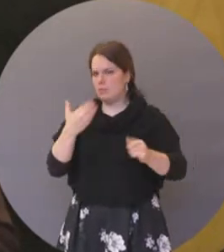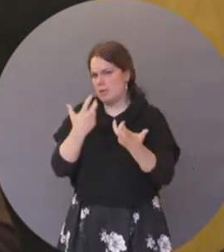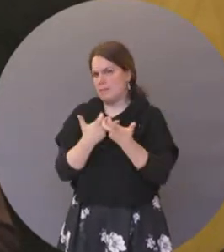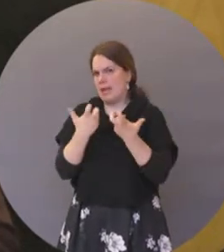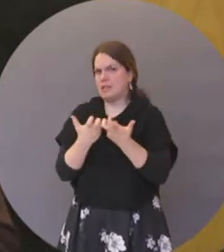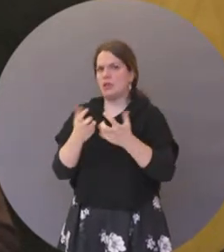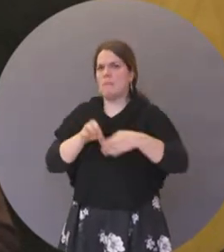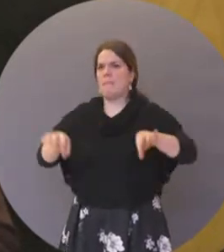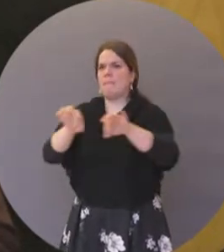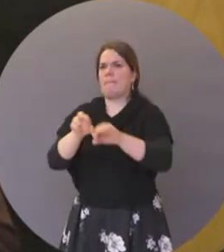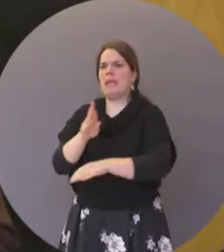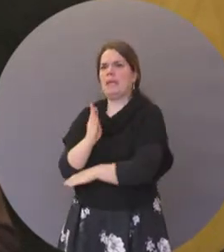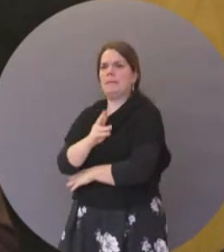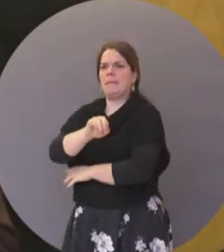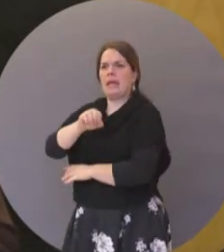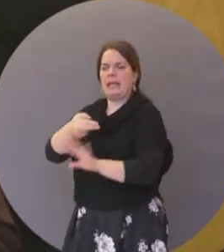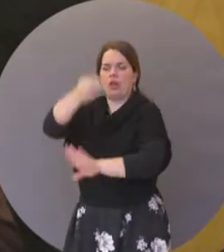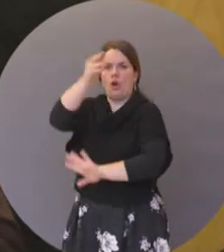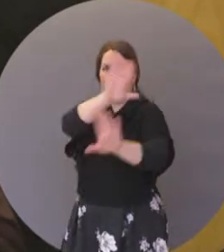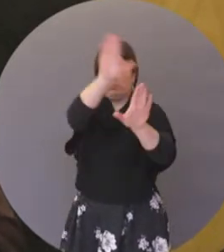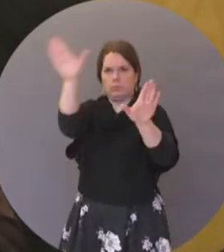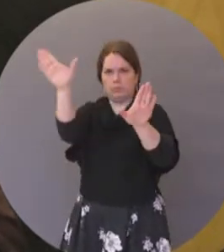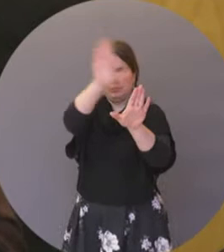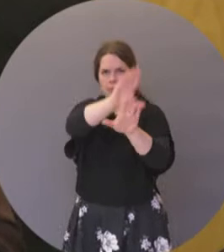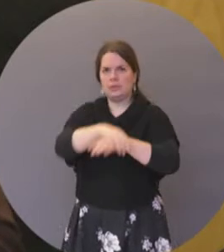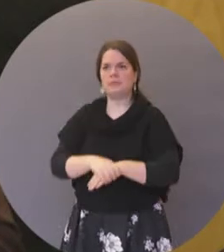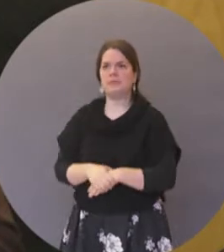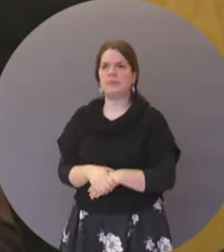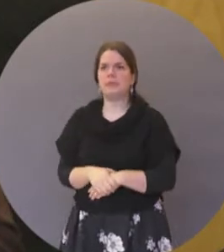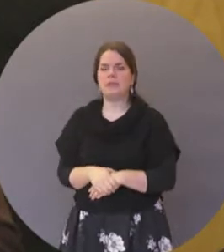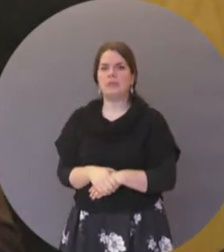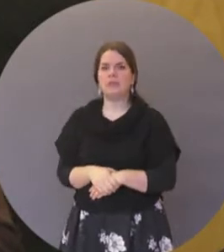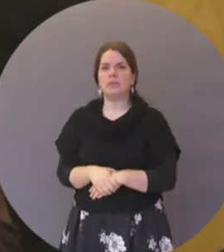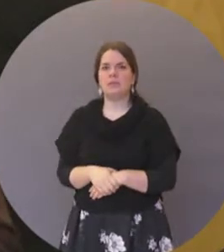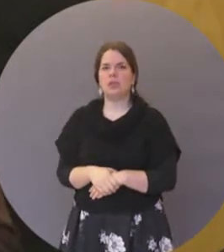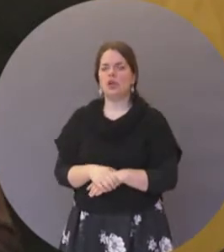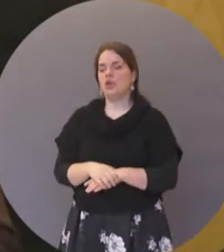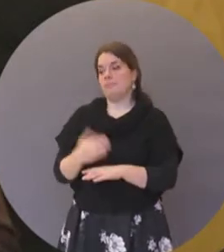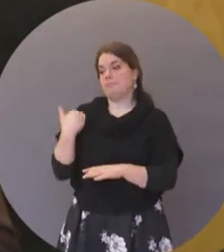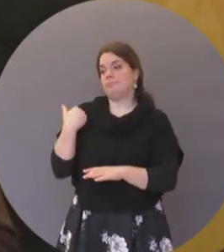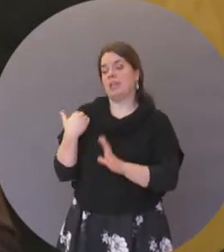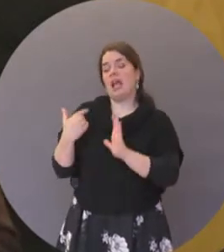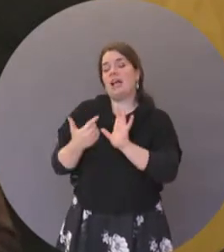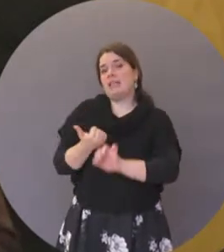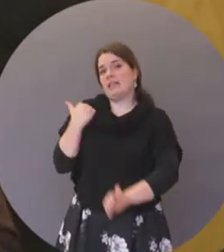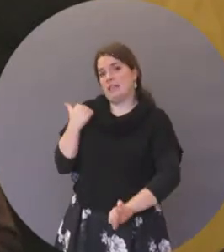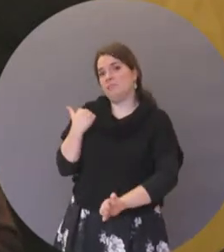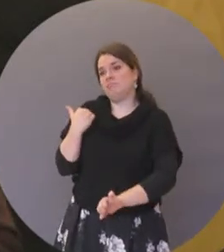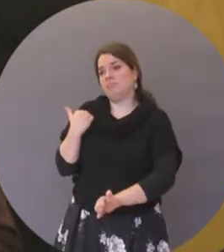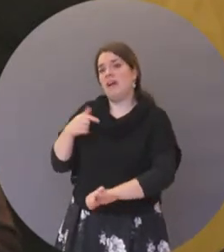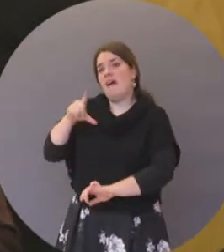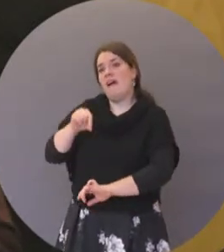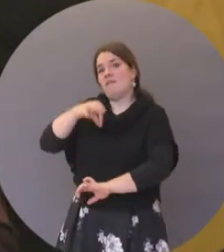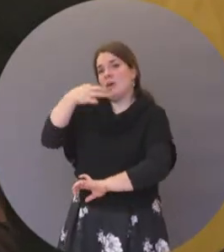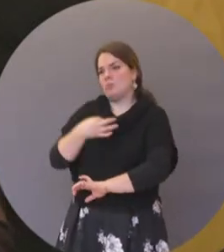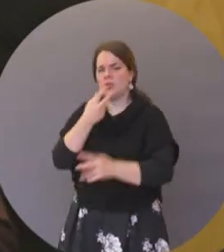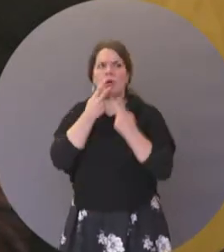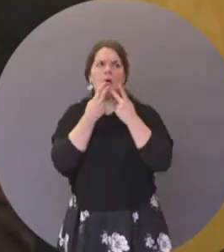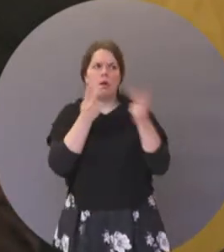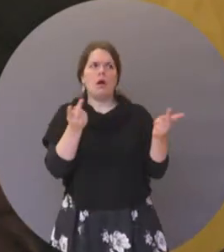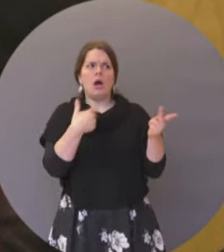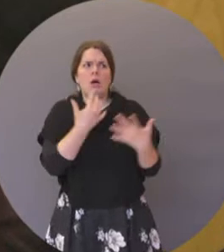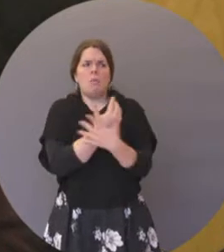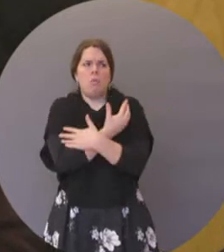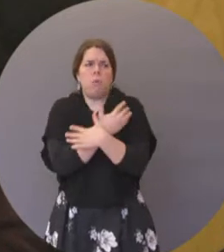et dans le cœur du département en 2021 20% des Français déclarent avoir souffert du froid pendant au moins